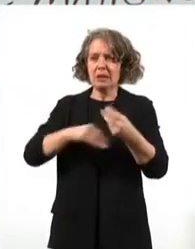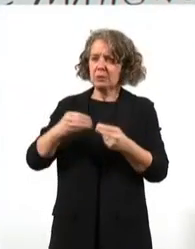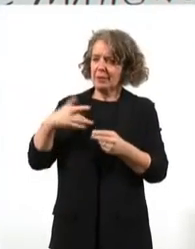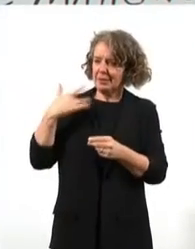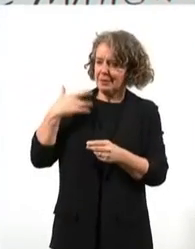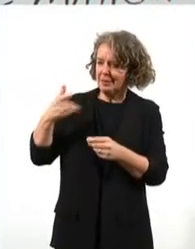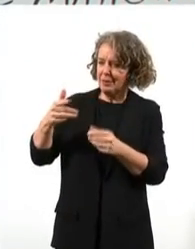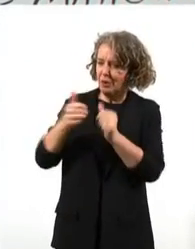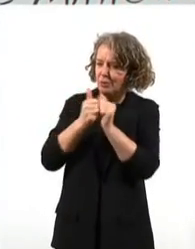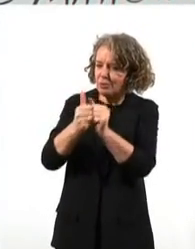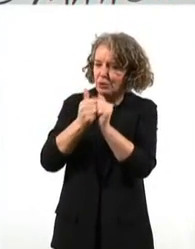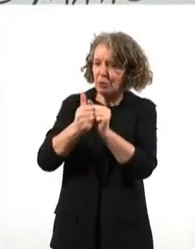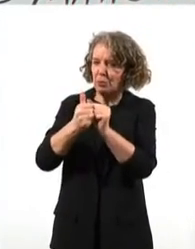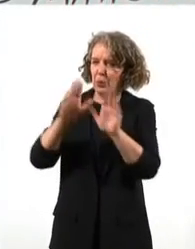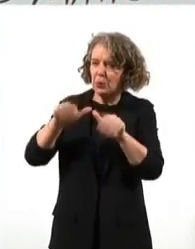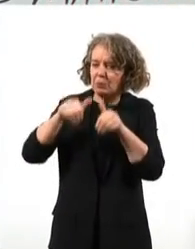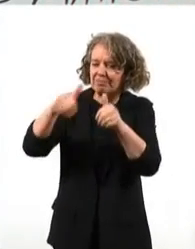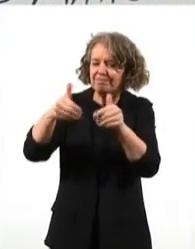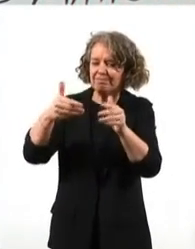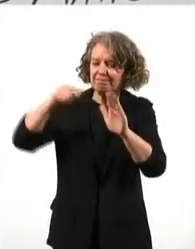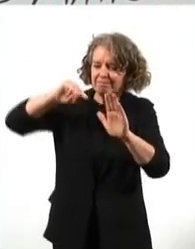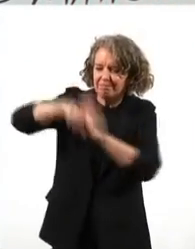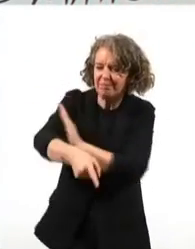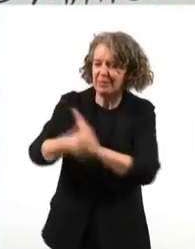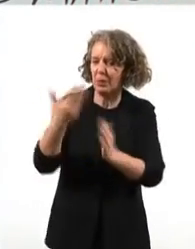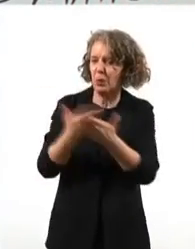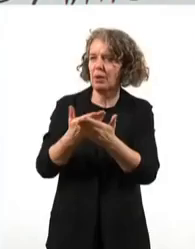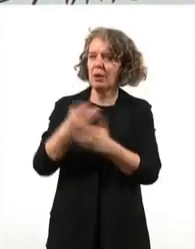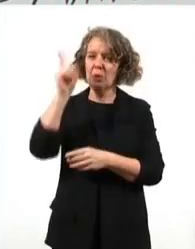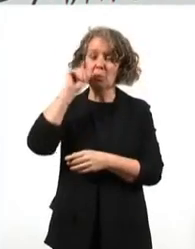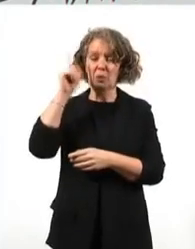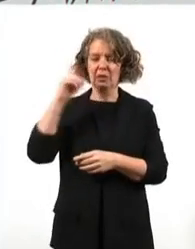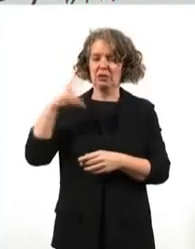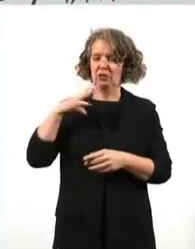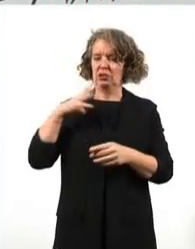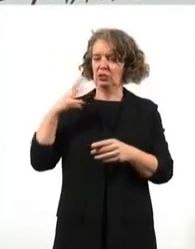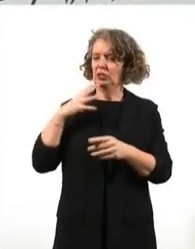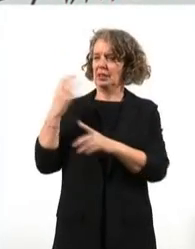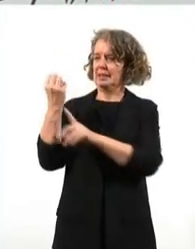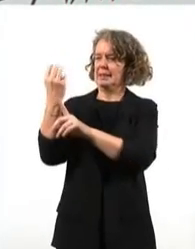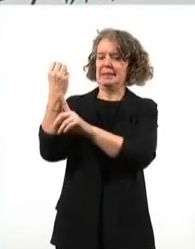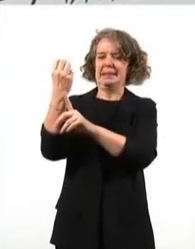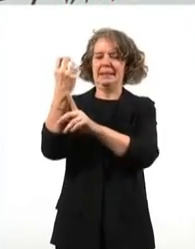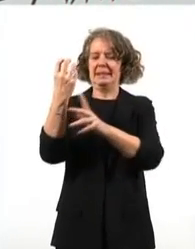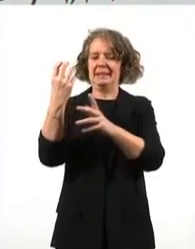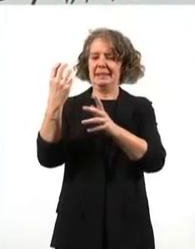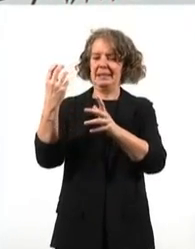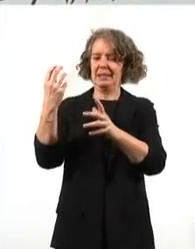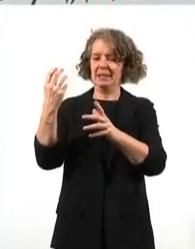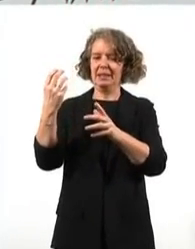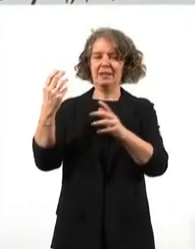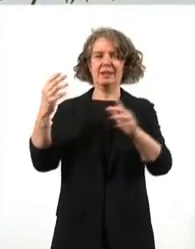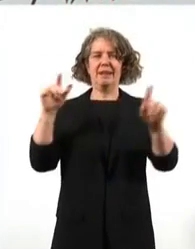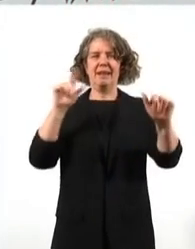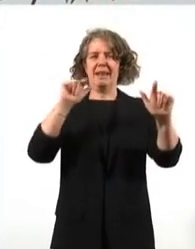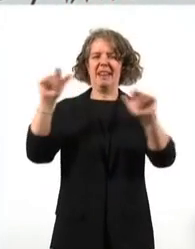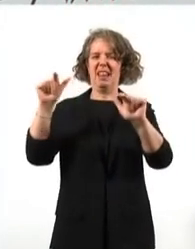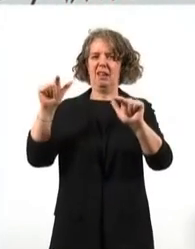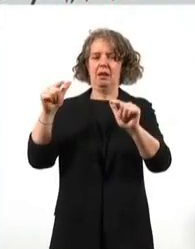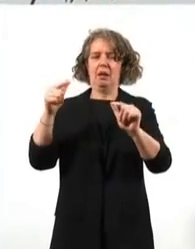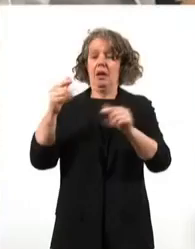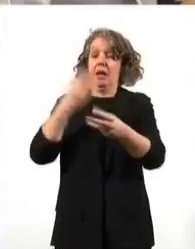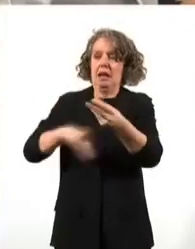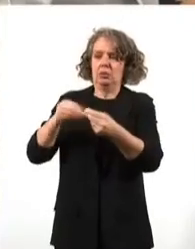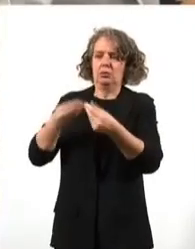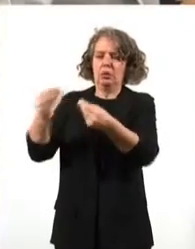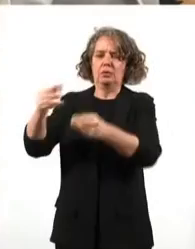a dit, les stimulus externes, s'assurer qu'on ne rajoute pas des stimulus externes stressants sur votre environnement. Et je pense que sans